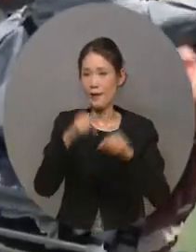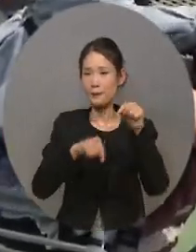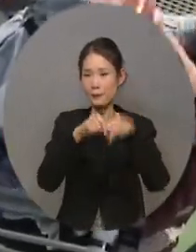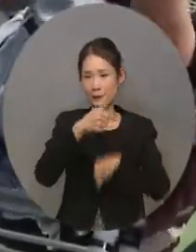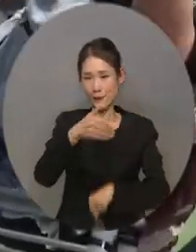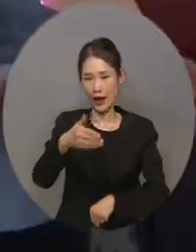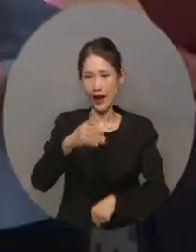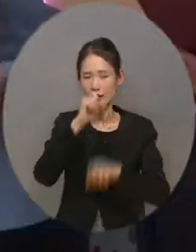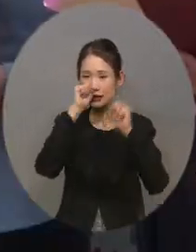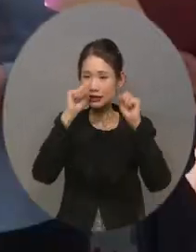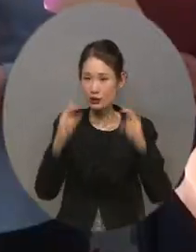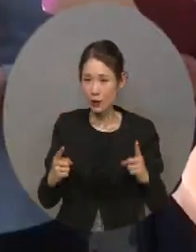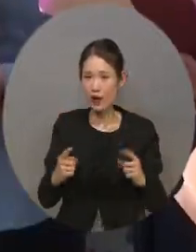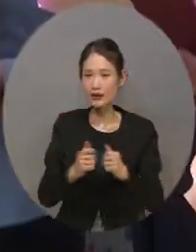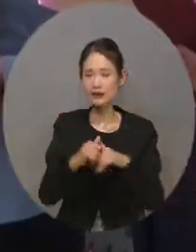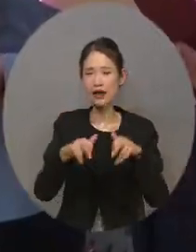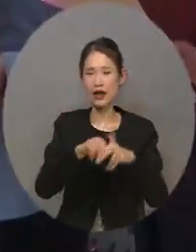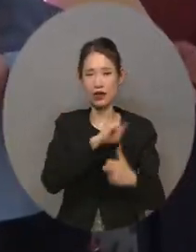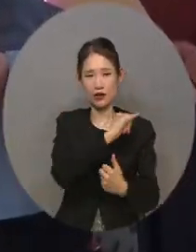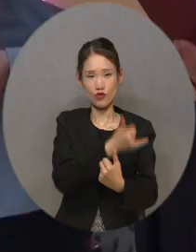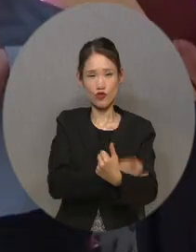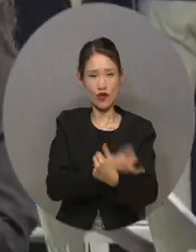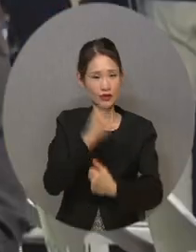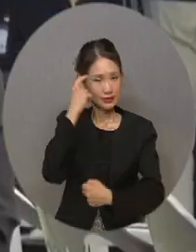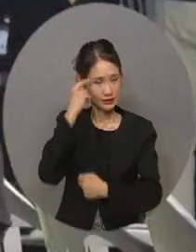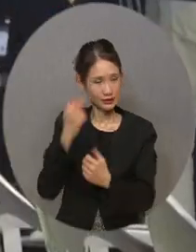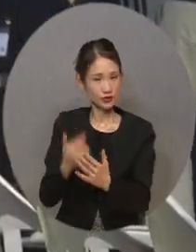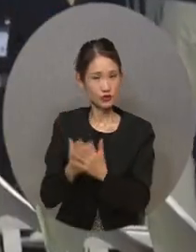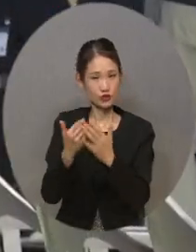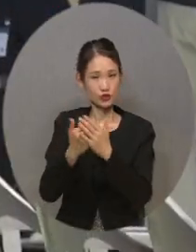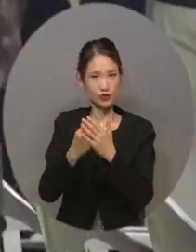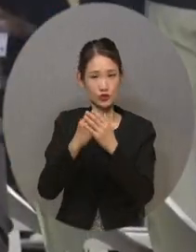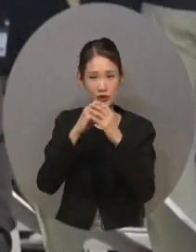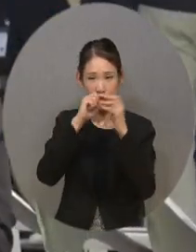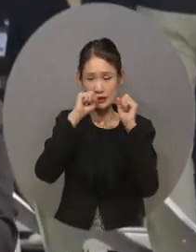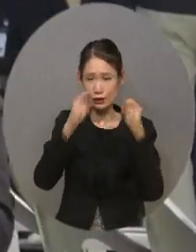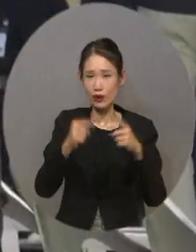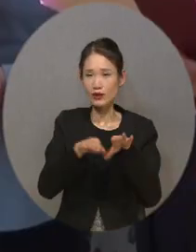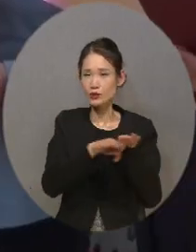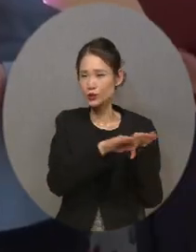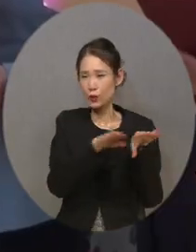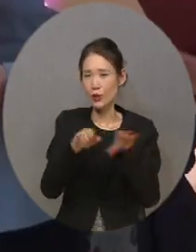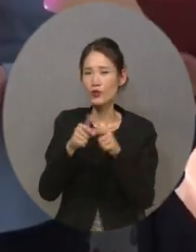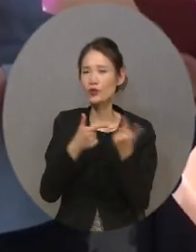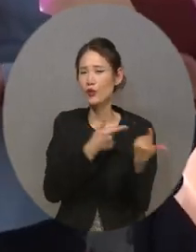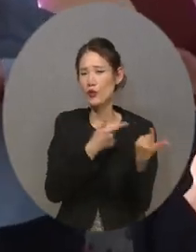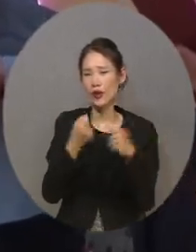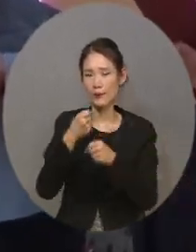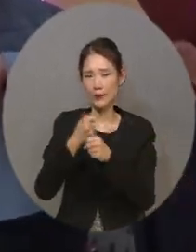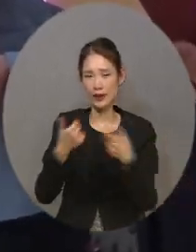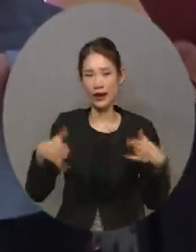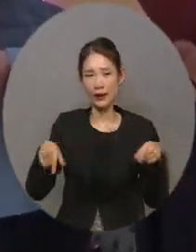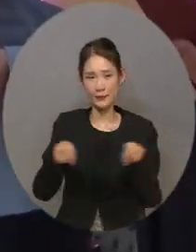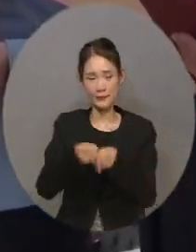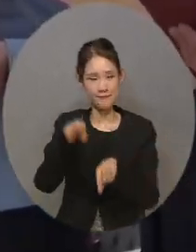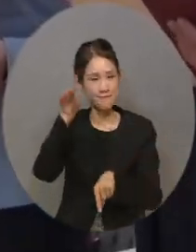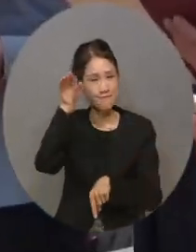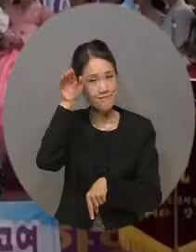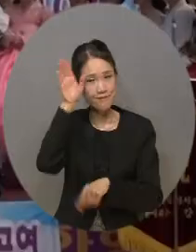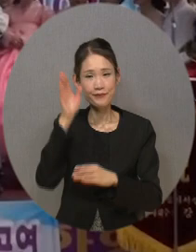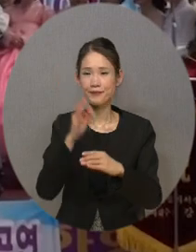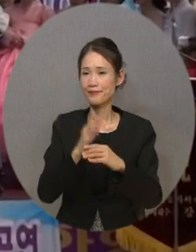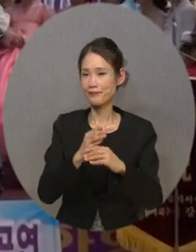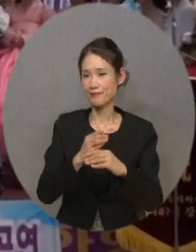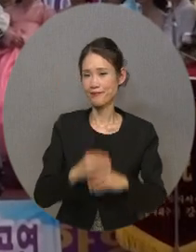되고 장애인 인권의식 증진과 동등한 기회와 행복을 함께 누리는 사회가 될 수 있도록 기대해봅니다.